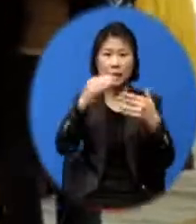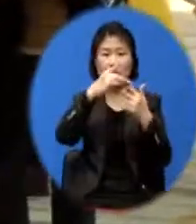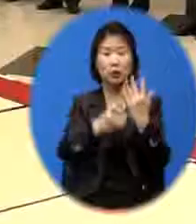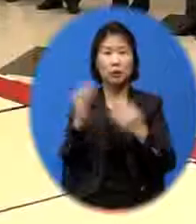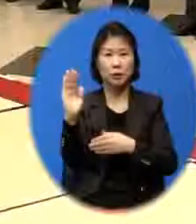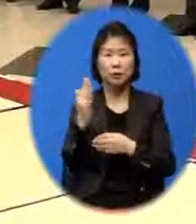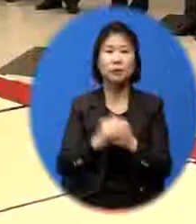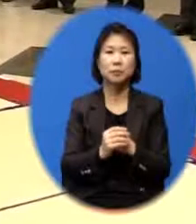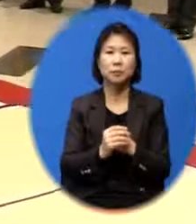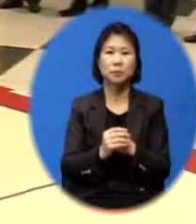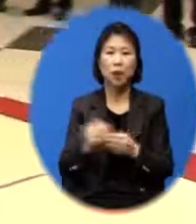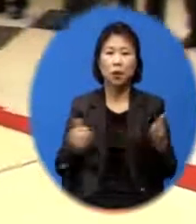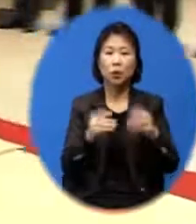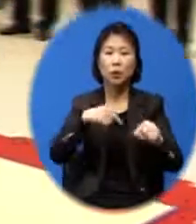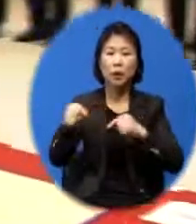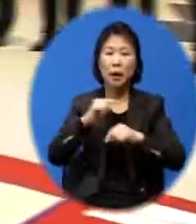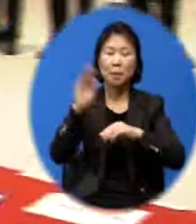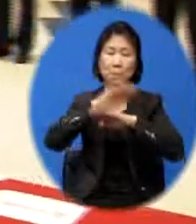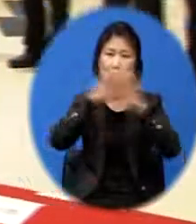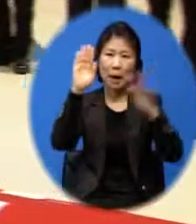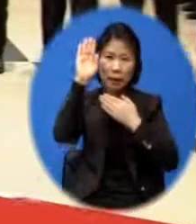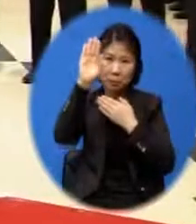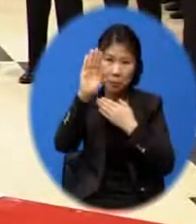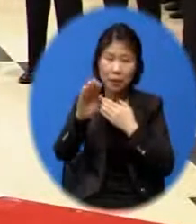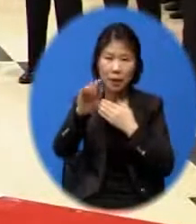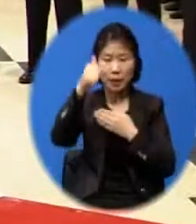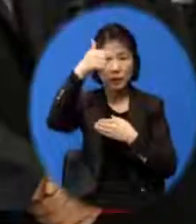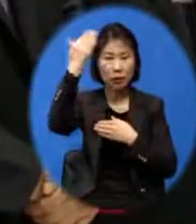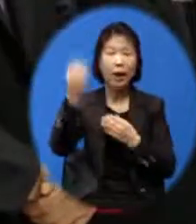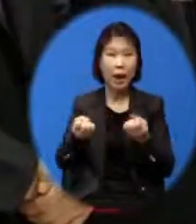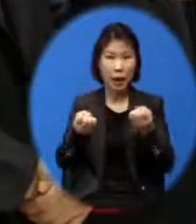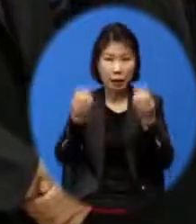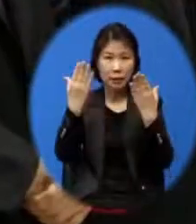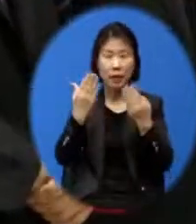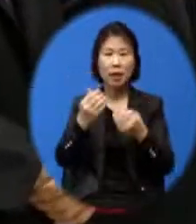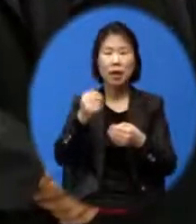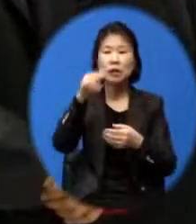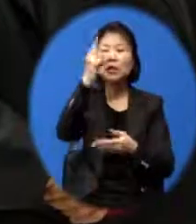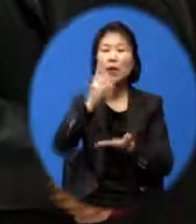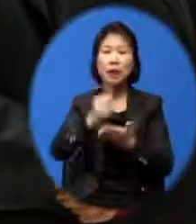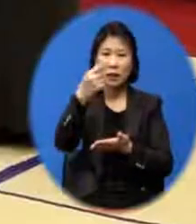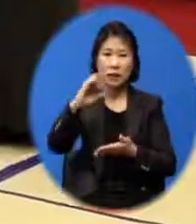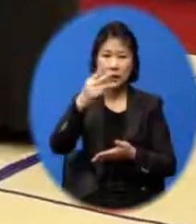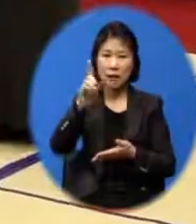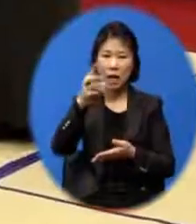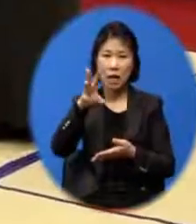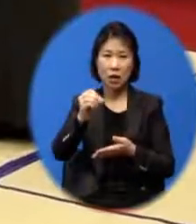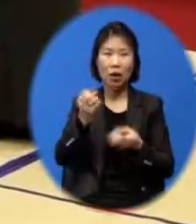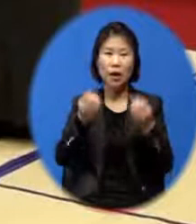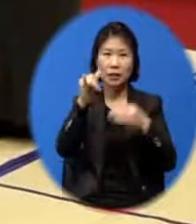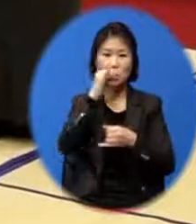펼쳐졌습니다. 도청의 밝은 미래 기원제로 이름 붙인 전래 행사에서는 천안 흥타령 풍물단의 사물놀이,